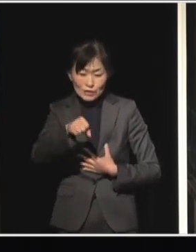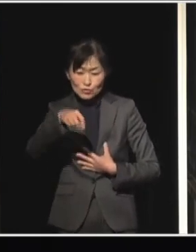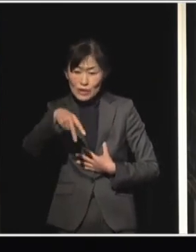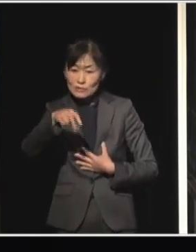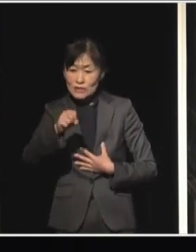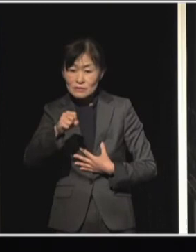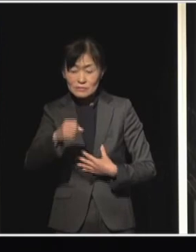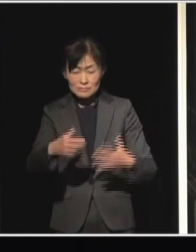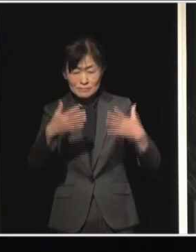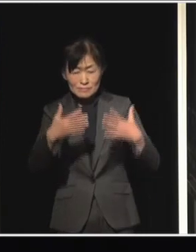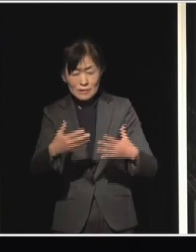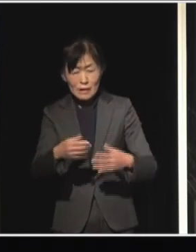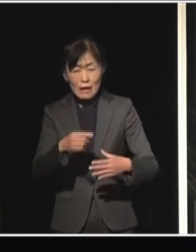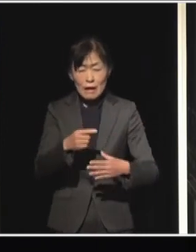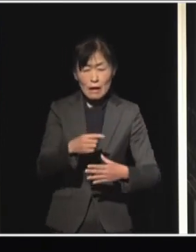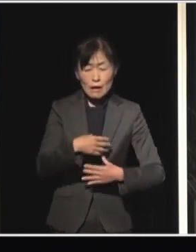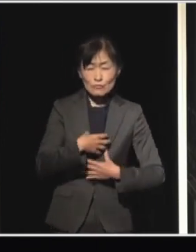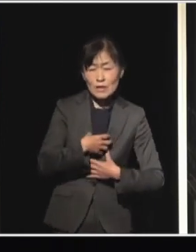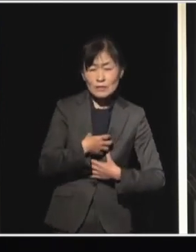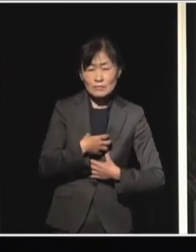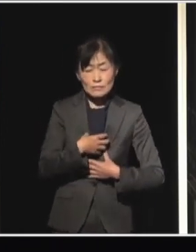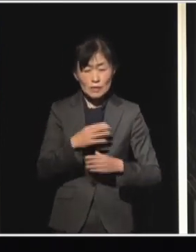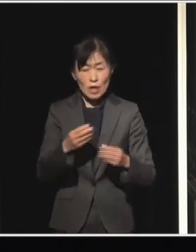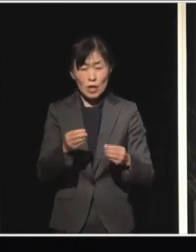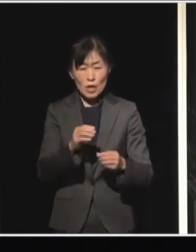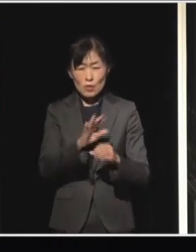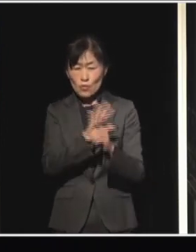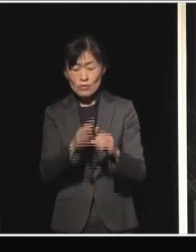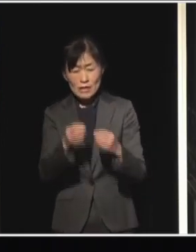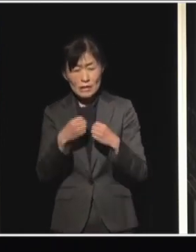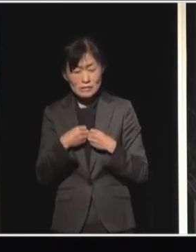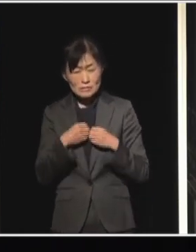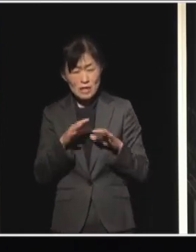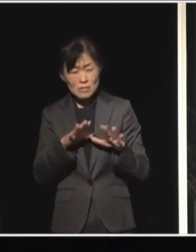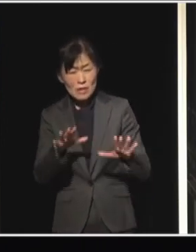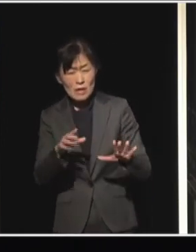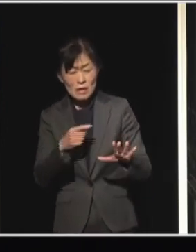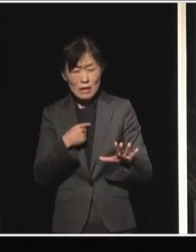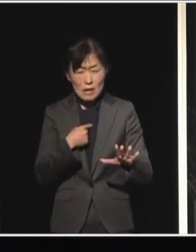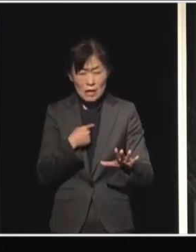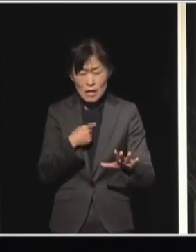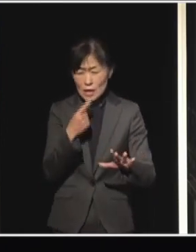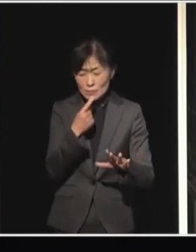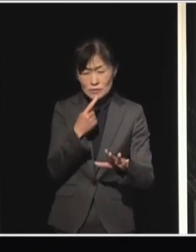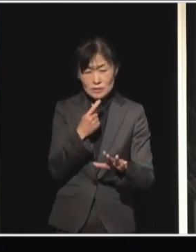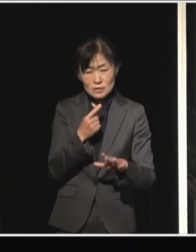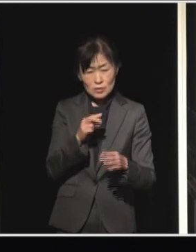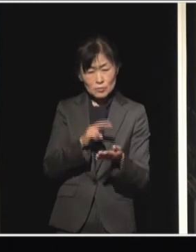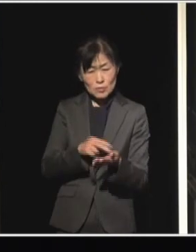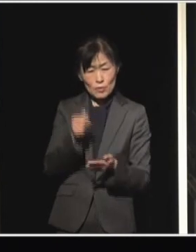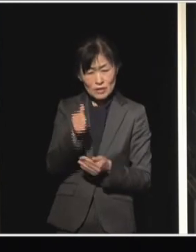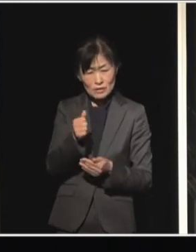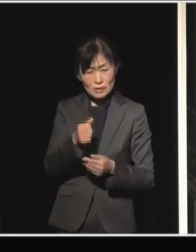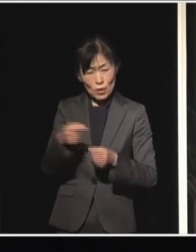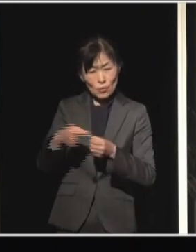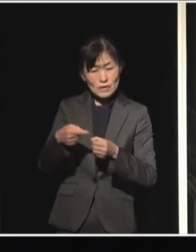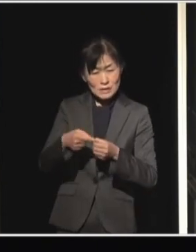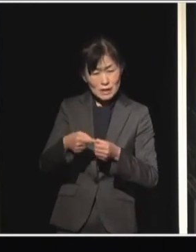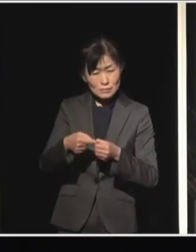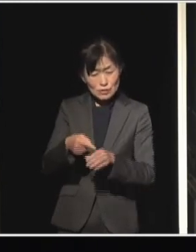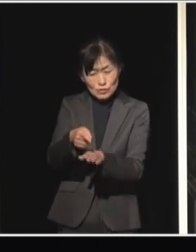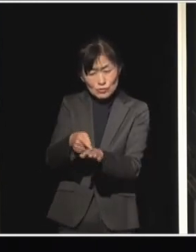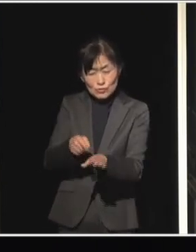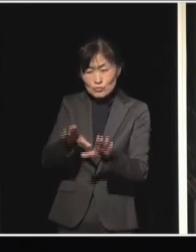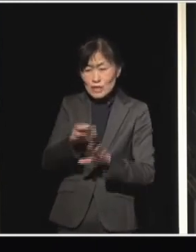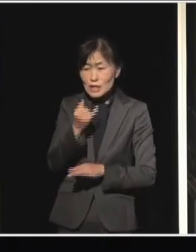不安を打ったり格好目が増えたと新型コロナウイルスが感染が拡大している現在手術や放射線治療を受けるべきかといったもののような